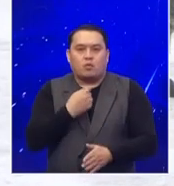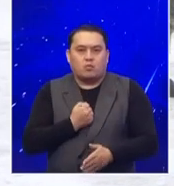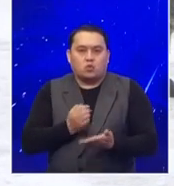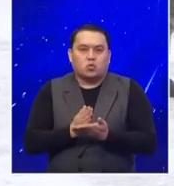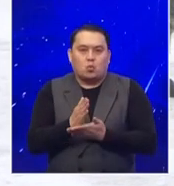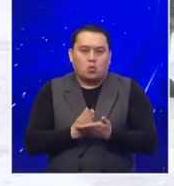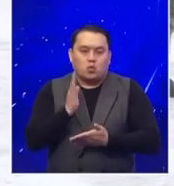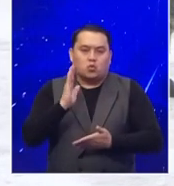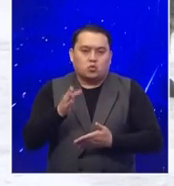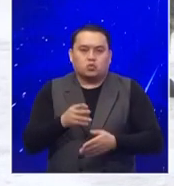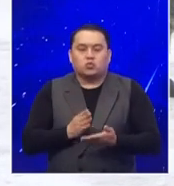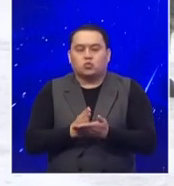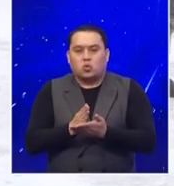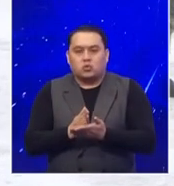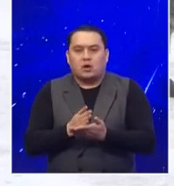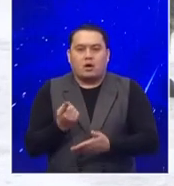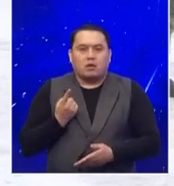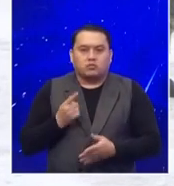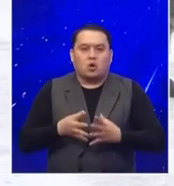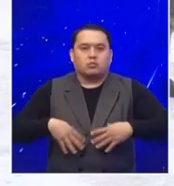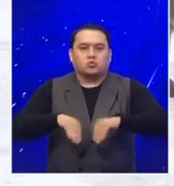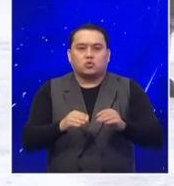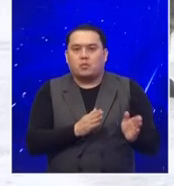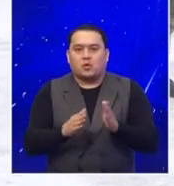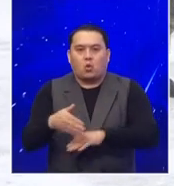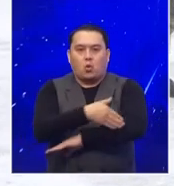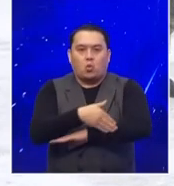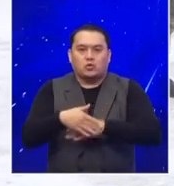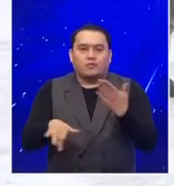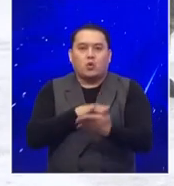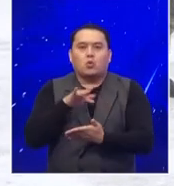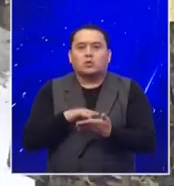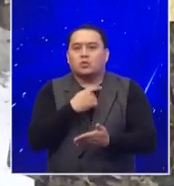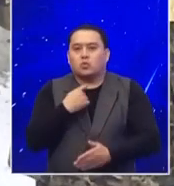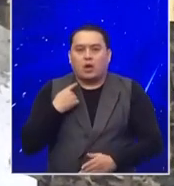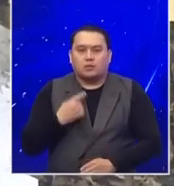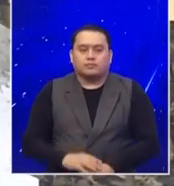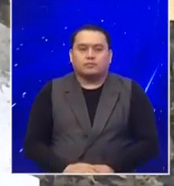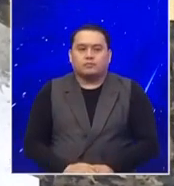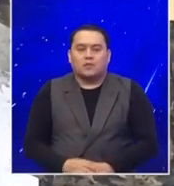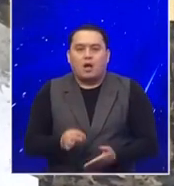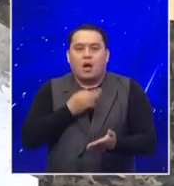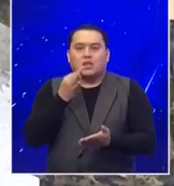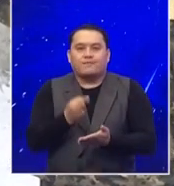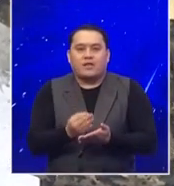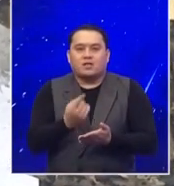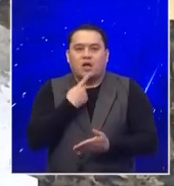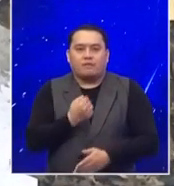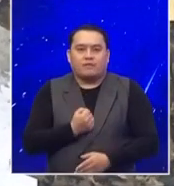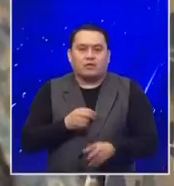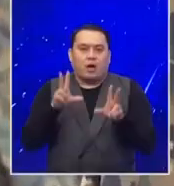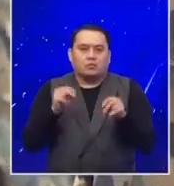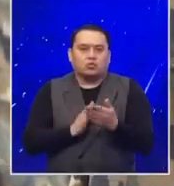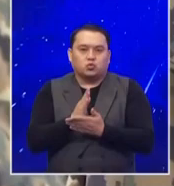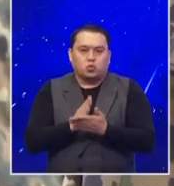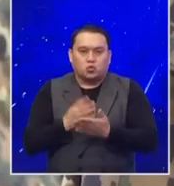уже непосредственно будут нести службу по охране общественного порядка на улицах города Талдыкургана. К такому ответственному шагу, как военная присяга,